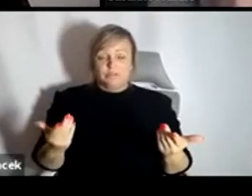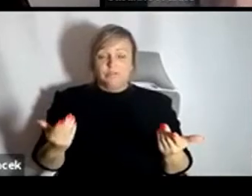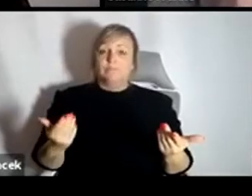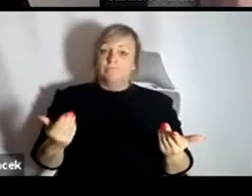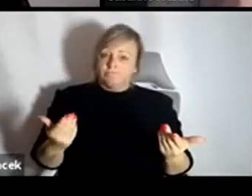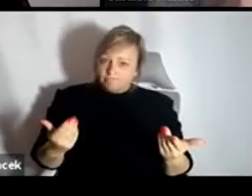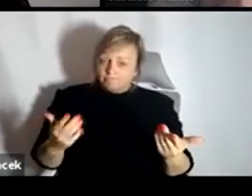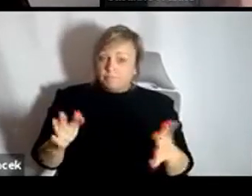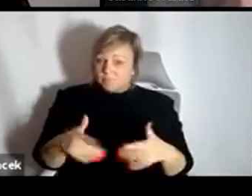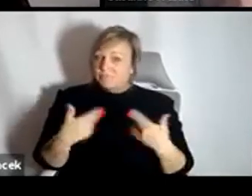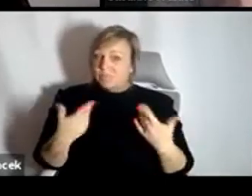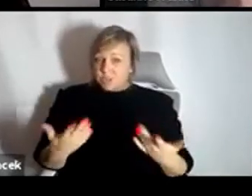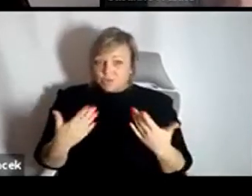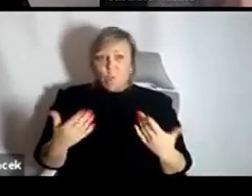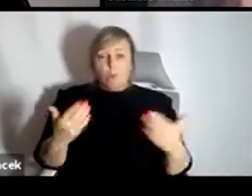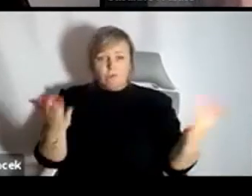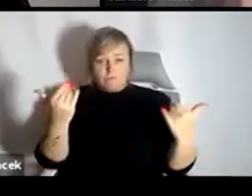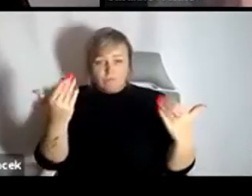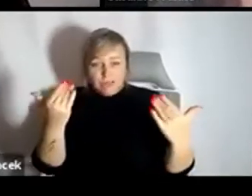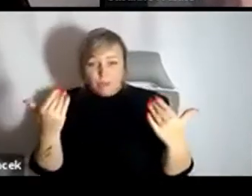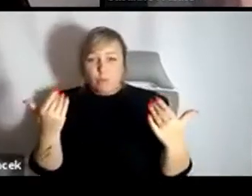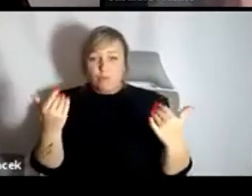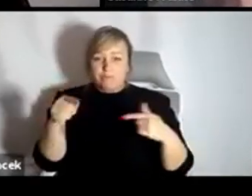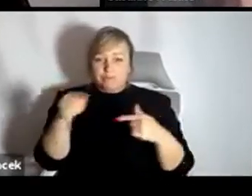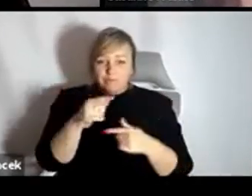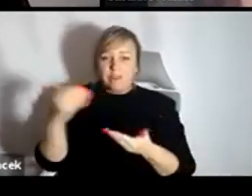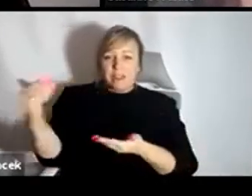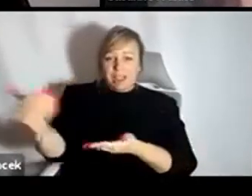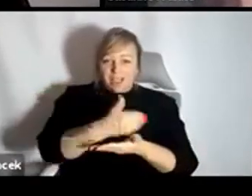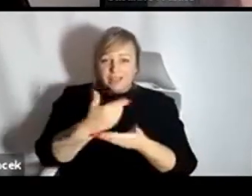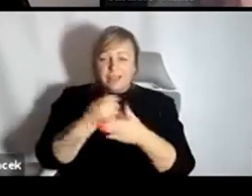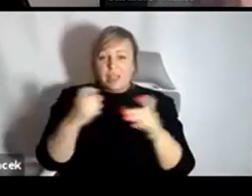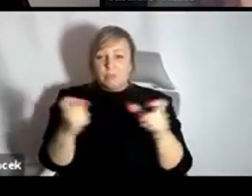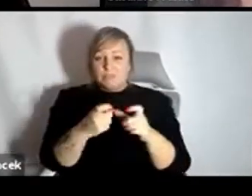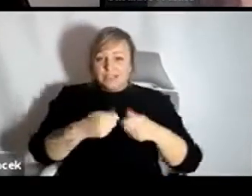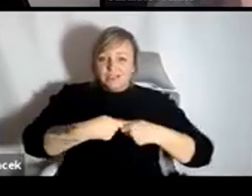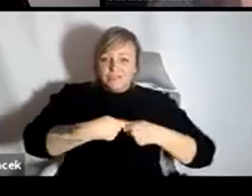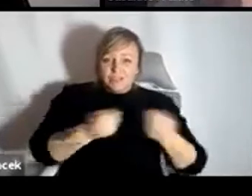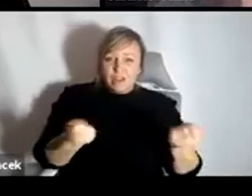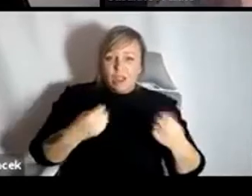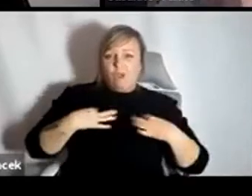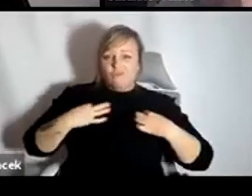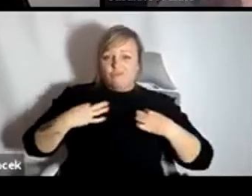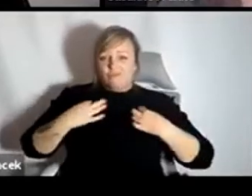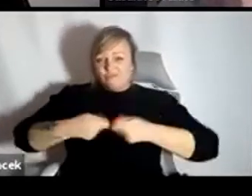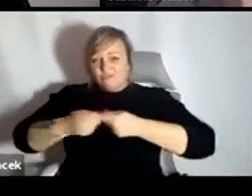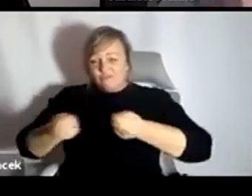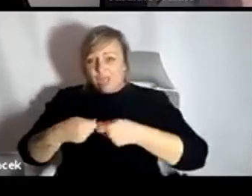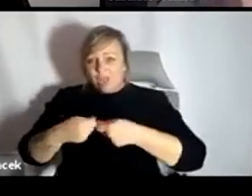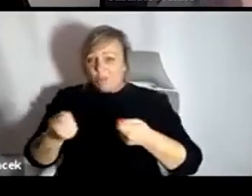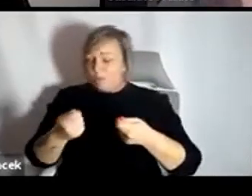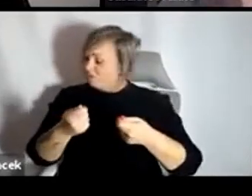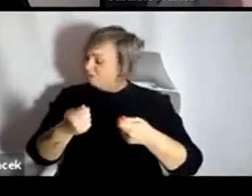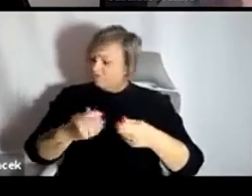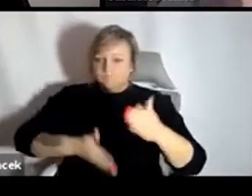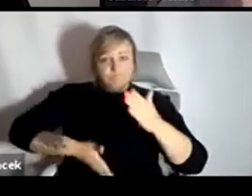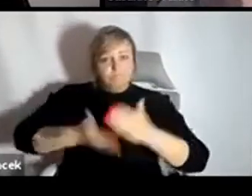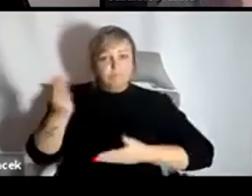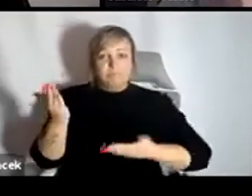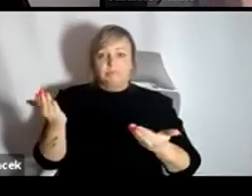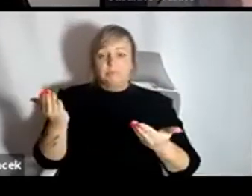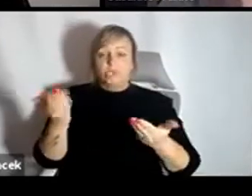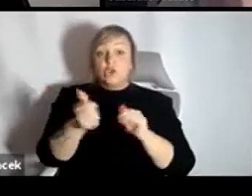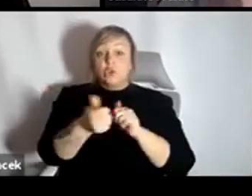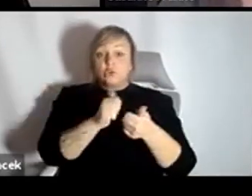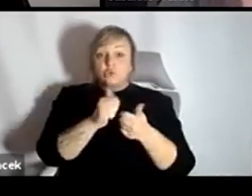einer durchkommerzialisierten Branche. Einnahmen im Ticketverkauf, im Merchandise brachen ein. Sport, Medien und